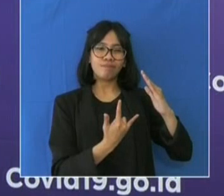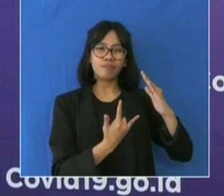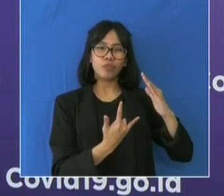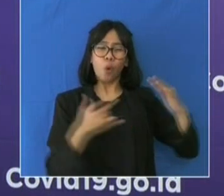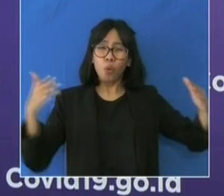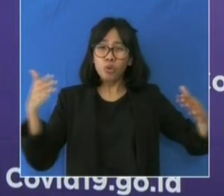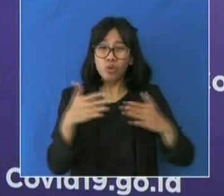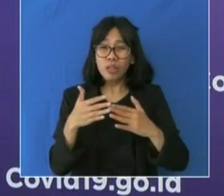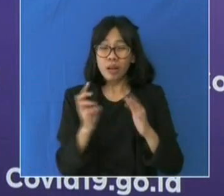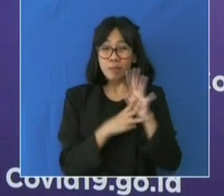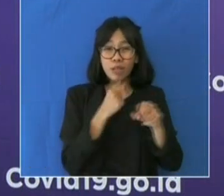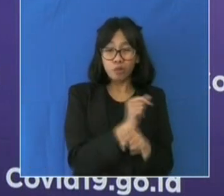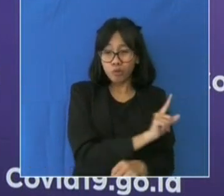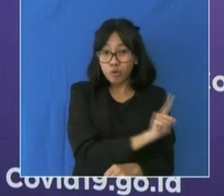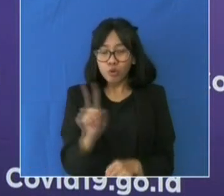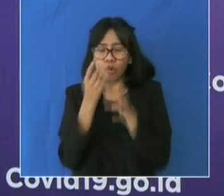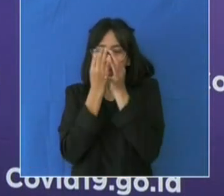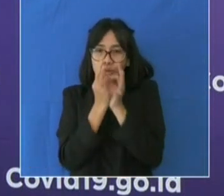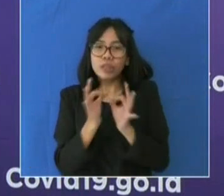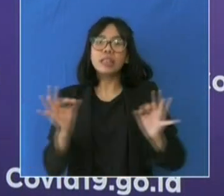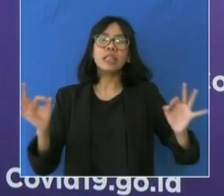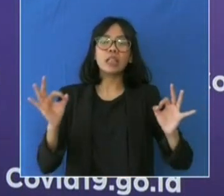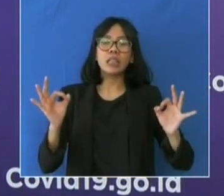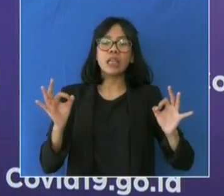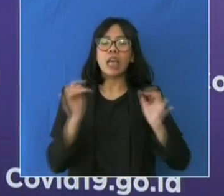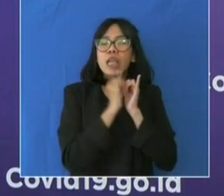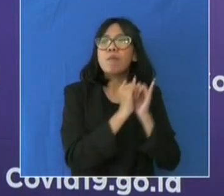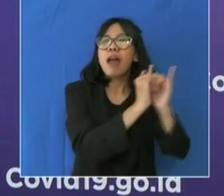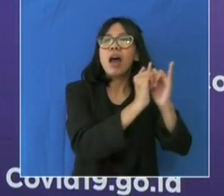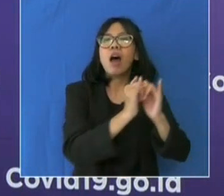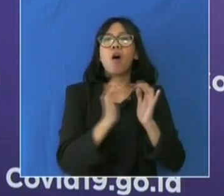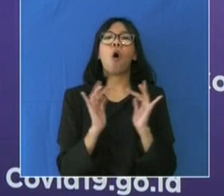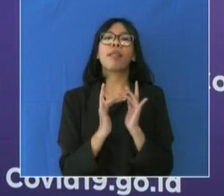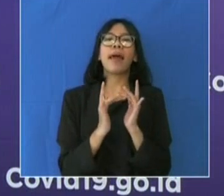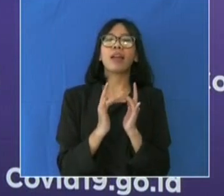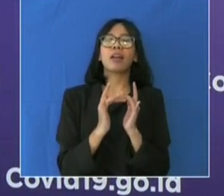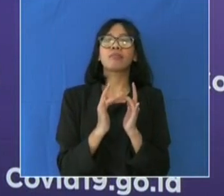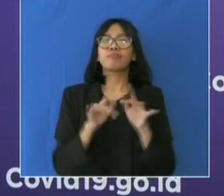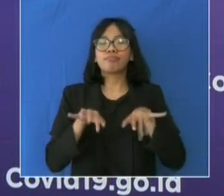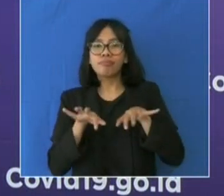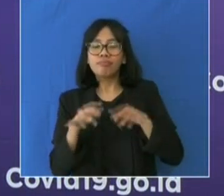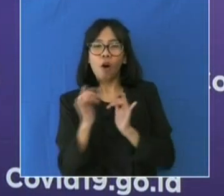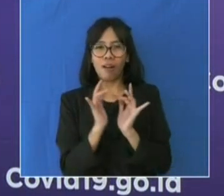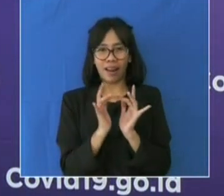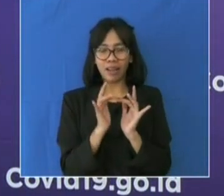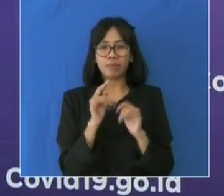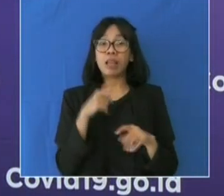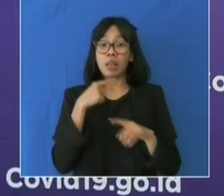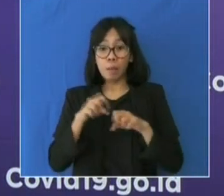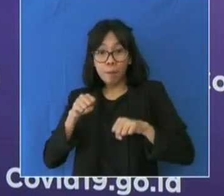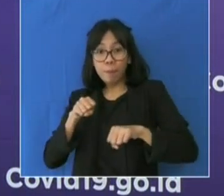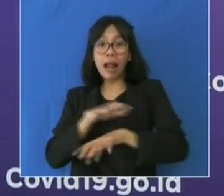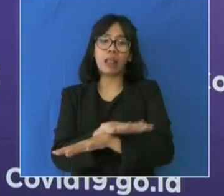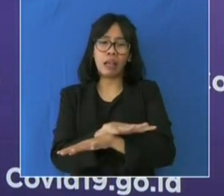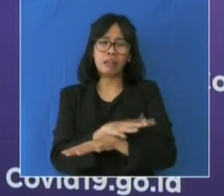pada masa pekan suci ini secara online Hai namun dalam pelaksanaannya